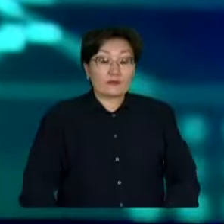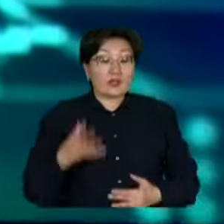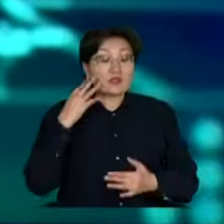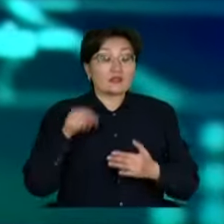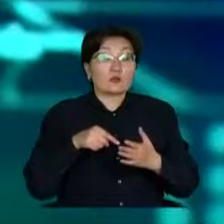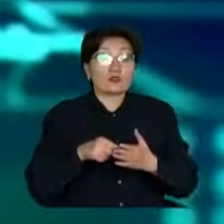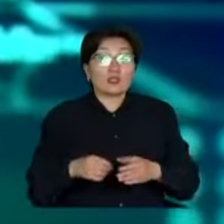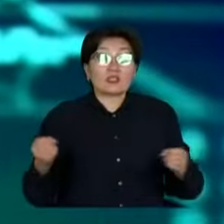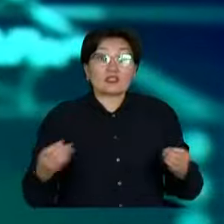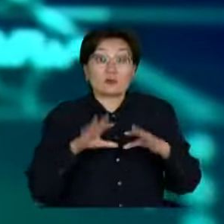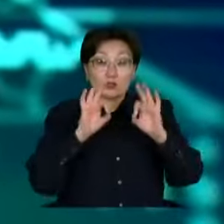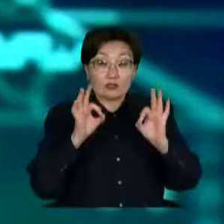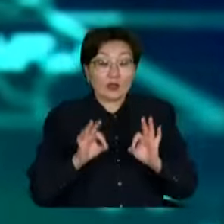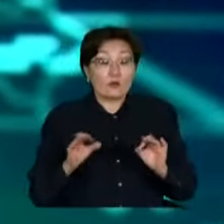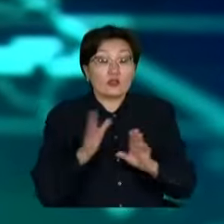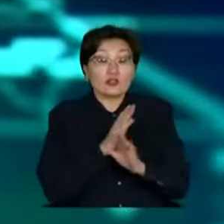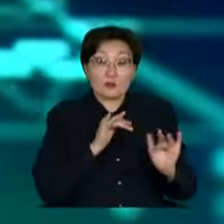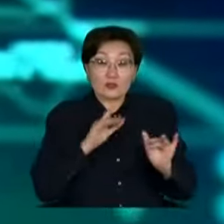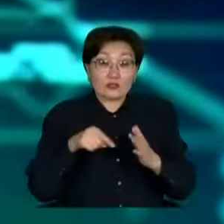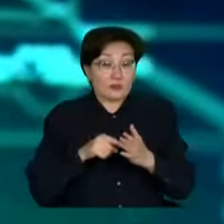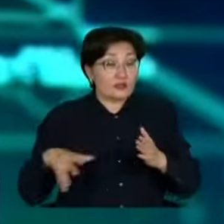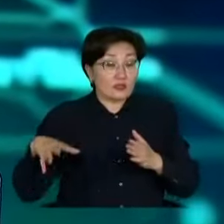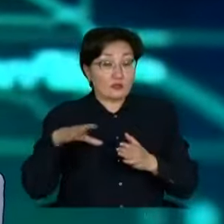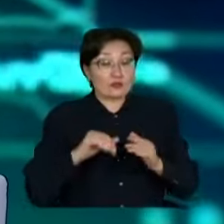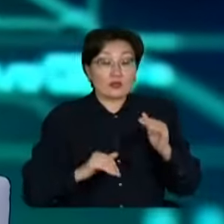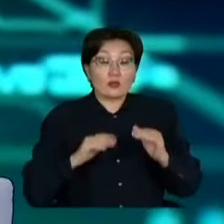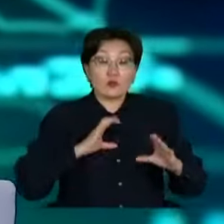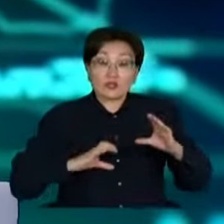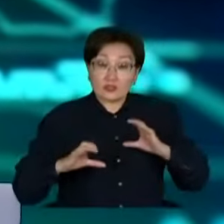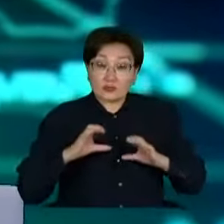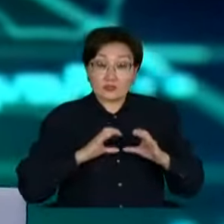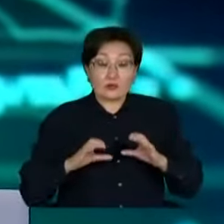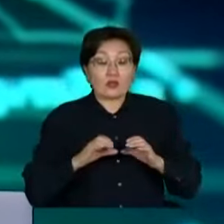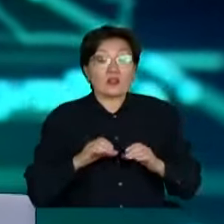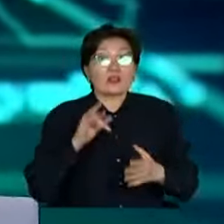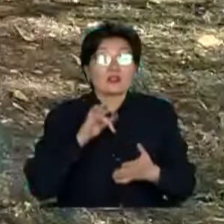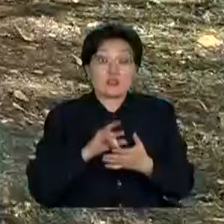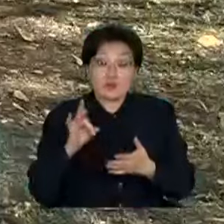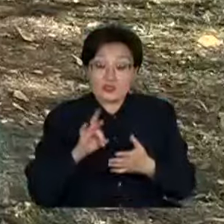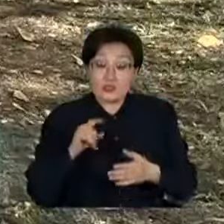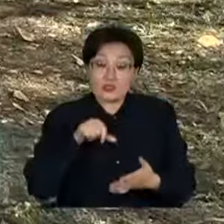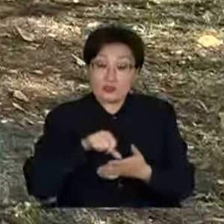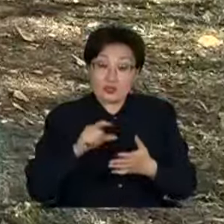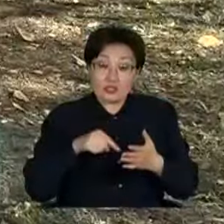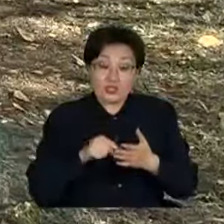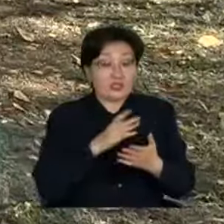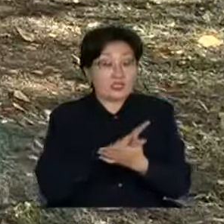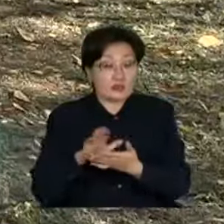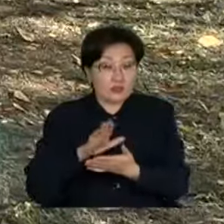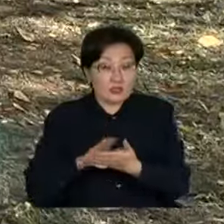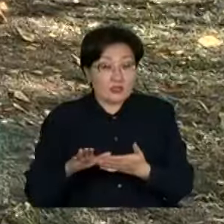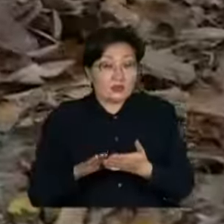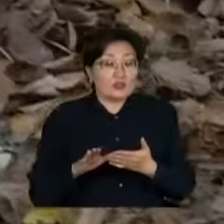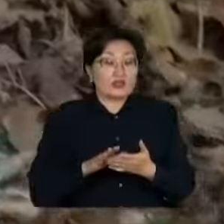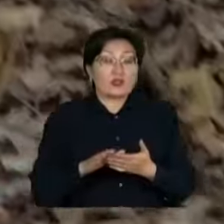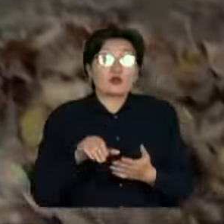Алматыда жарқын көз экологиялық науқанына қаладағы барлық жоғары оқу орындары мен комьюнити орталықтарға қатысып, мегаполис тазалығына елеулі